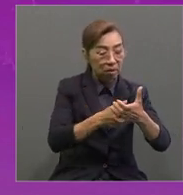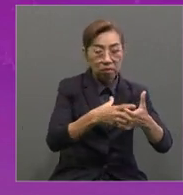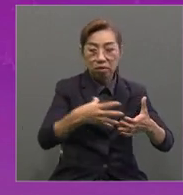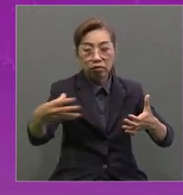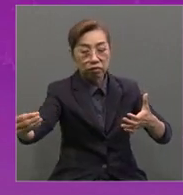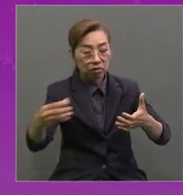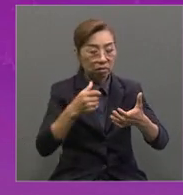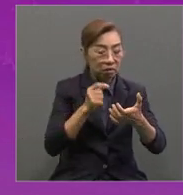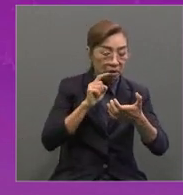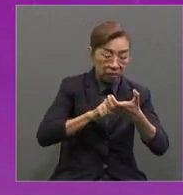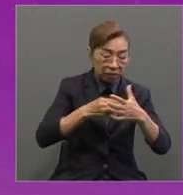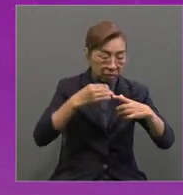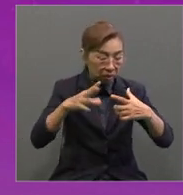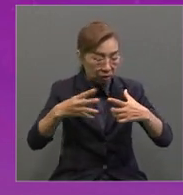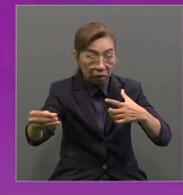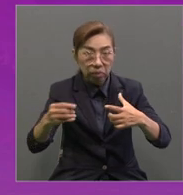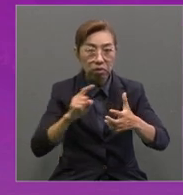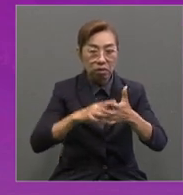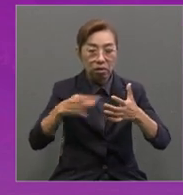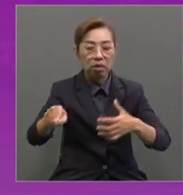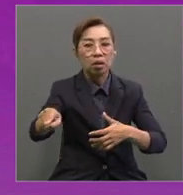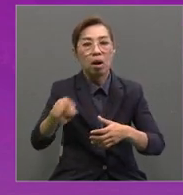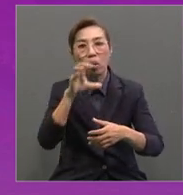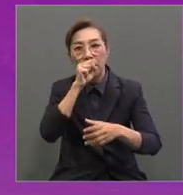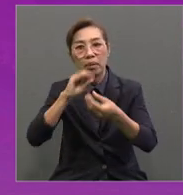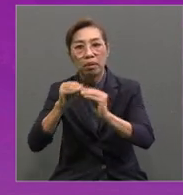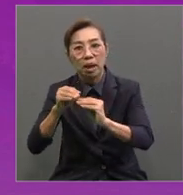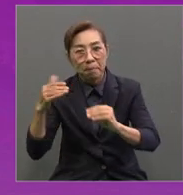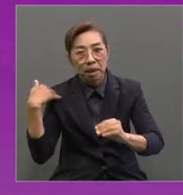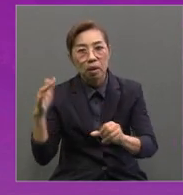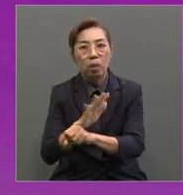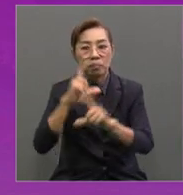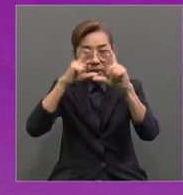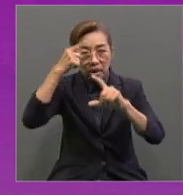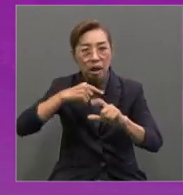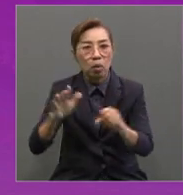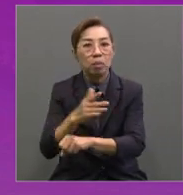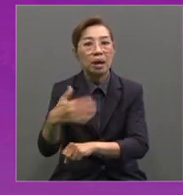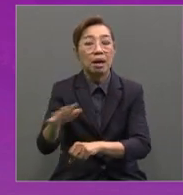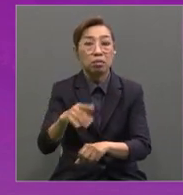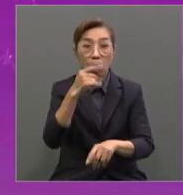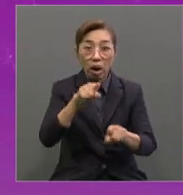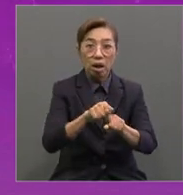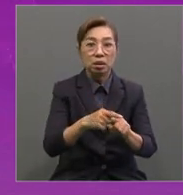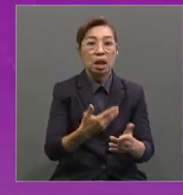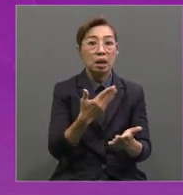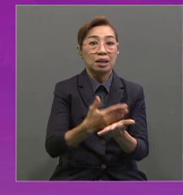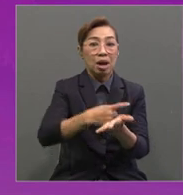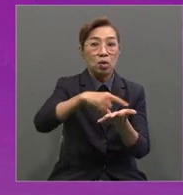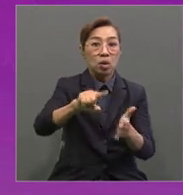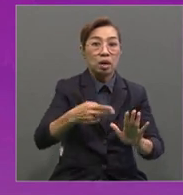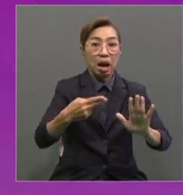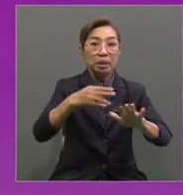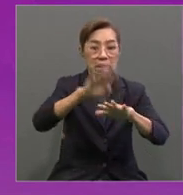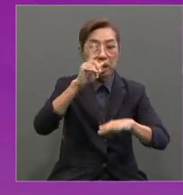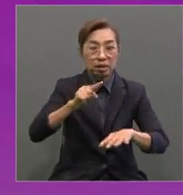ครบไงถูกมั้ยสแกนใบหน้าก็มีแล้วนี่ในการที่จะโอนเงินค่ะแล้วยิ่งถ้าเกิดว่าเกิน 50,000ต้องสแกนใบหน้าก็นี่ไงใชงผม